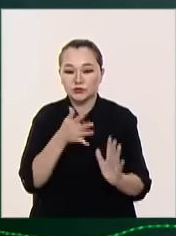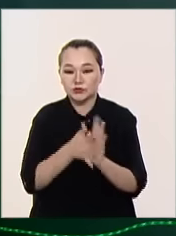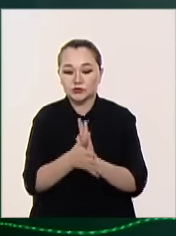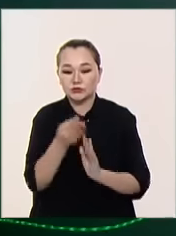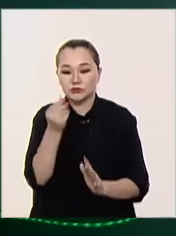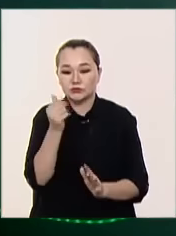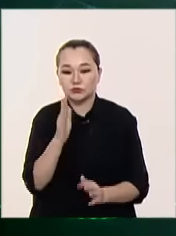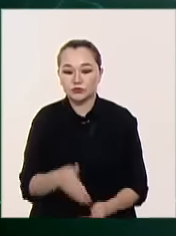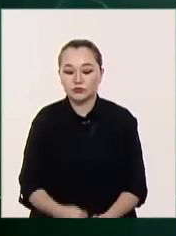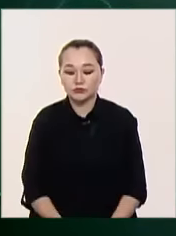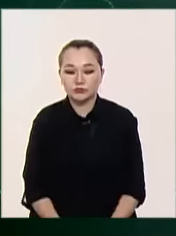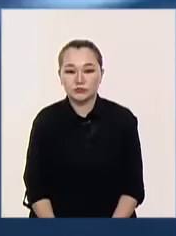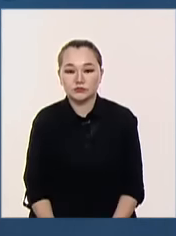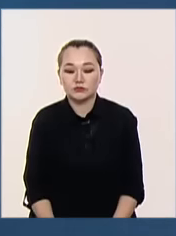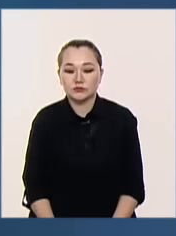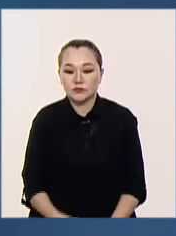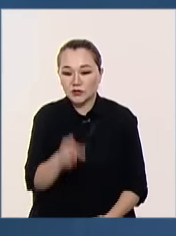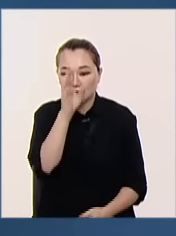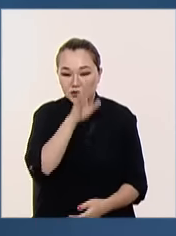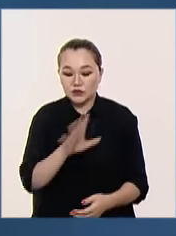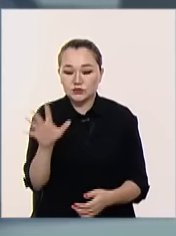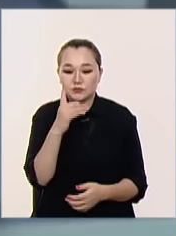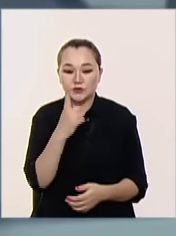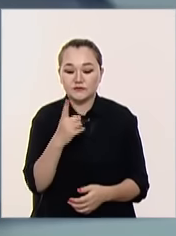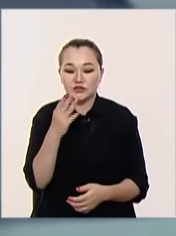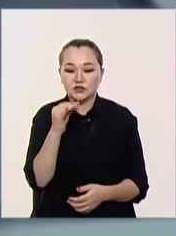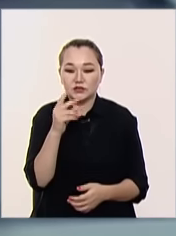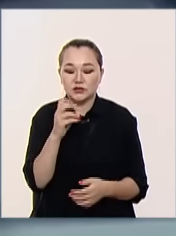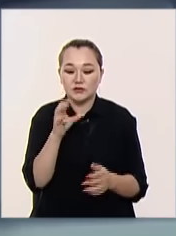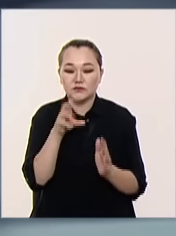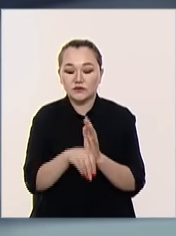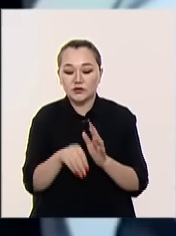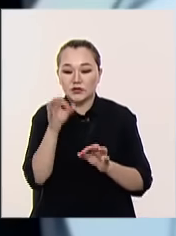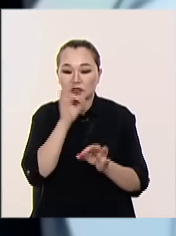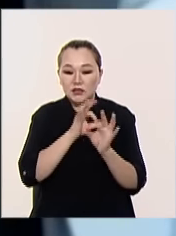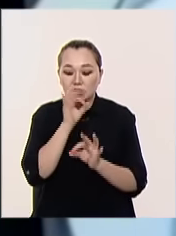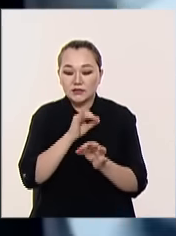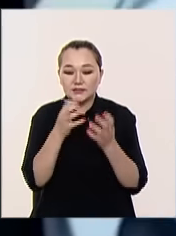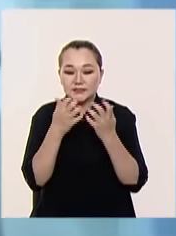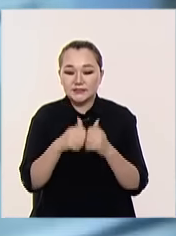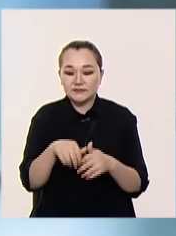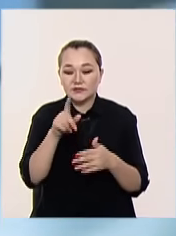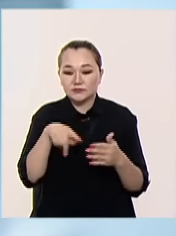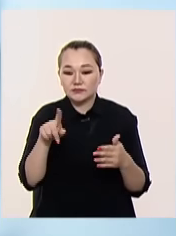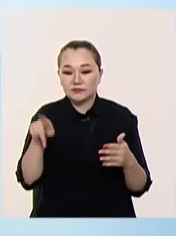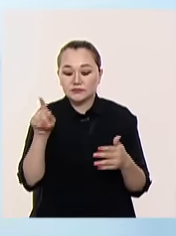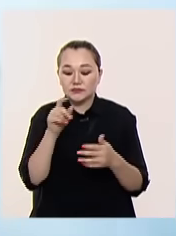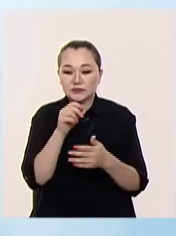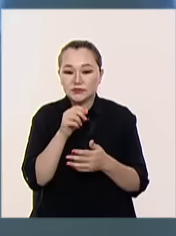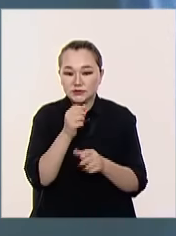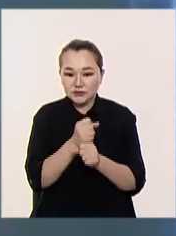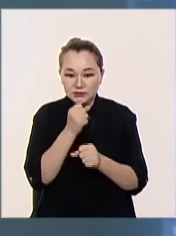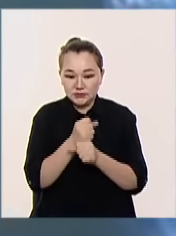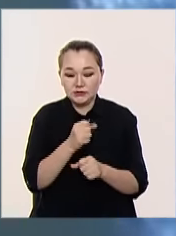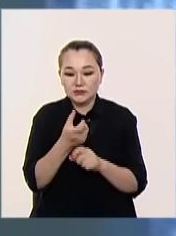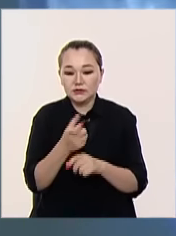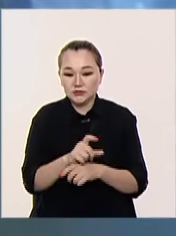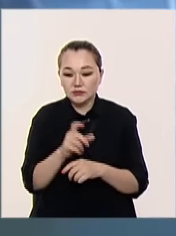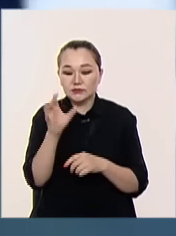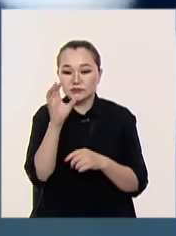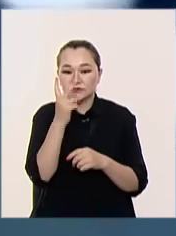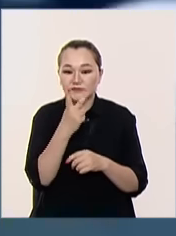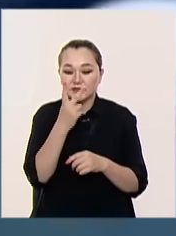көрінеді. Елімізде 1-ші шілдеден бастап енгізілген дәрі-дәрмектерді цифрлық таңбалау тарифі күзден бастап есептеледі. Оның көлемі 2